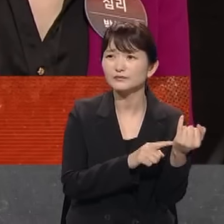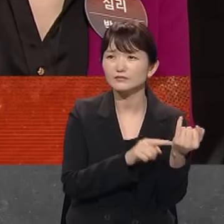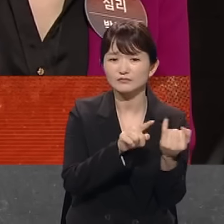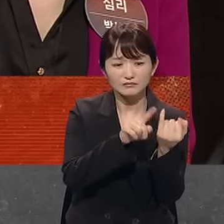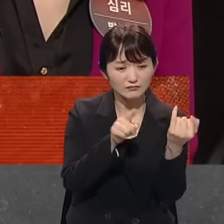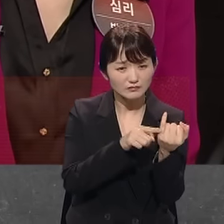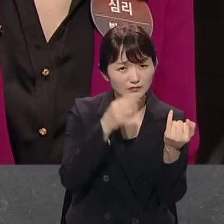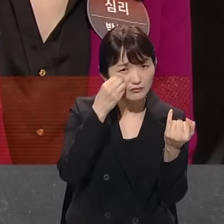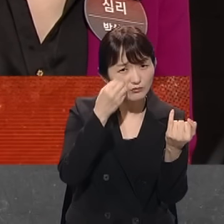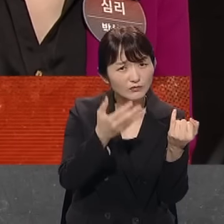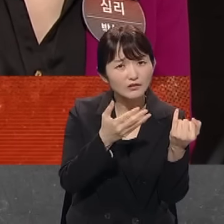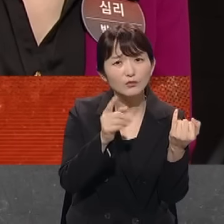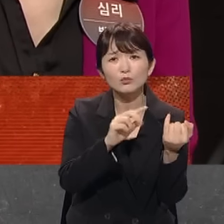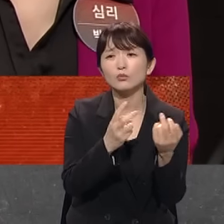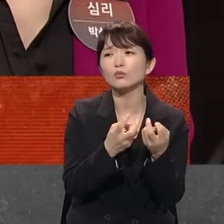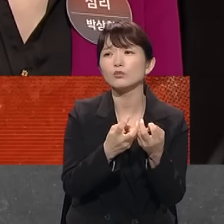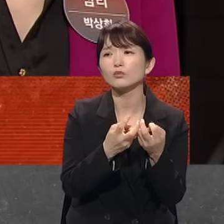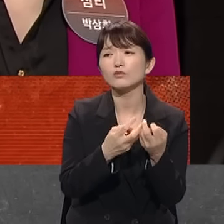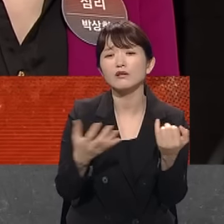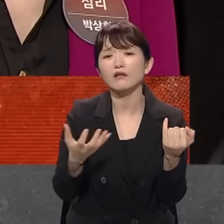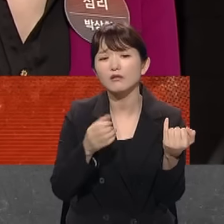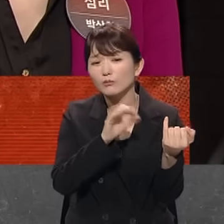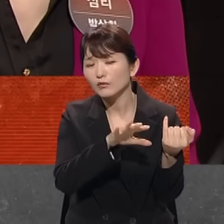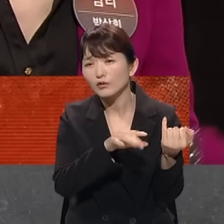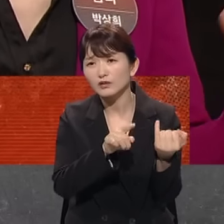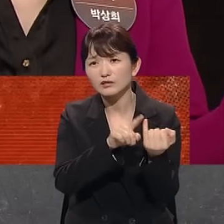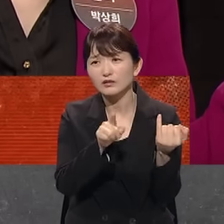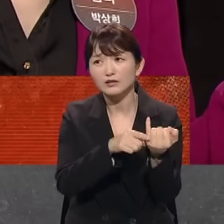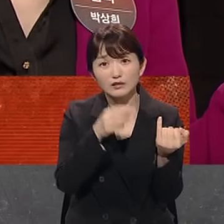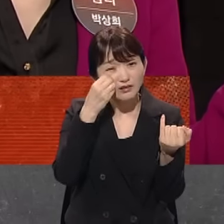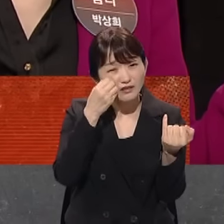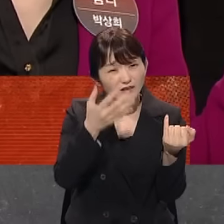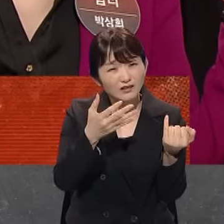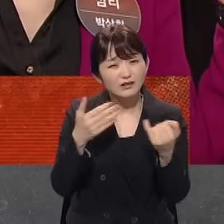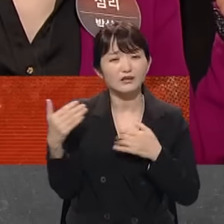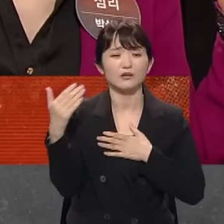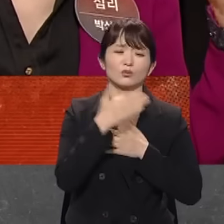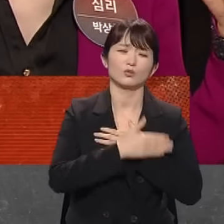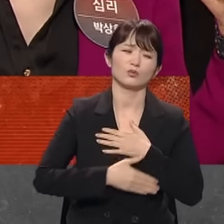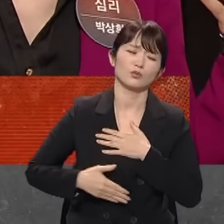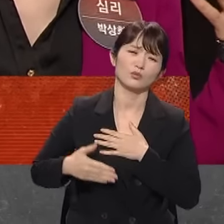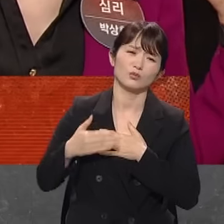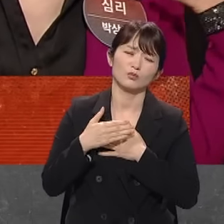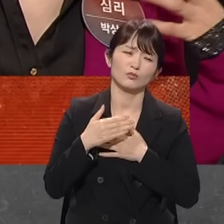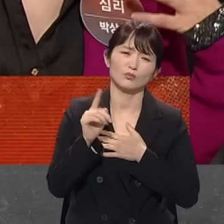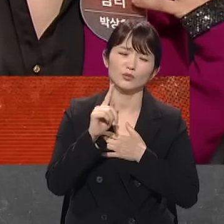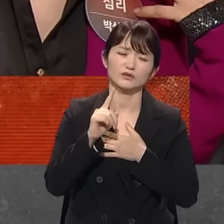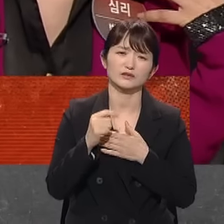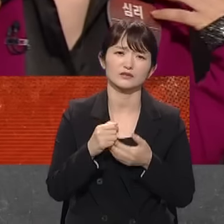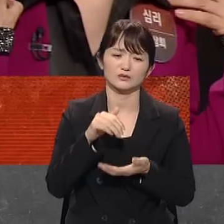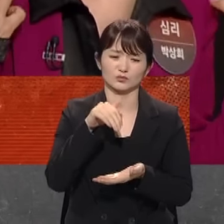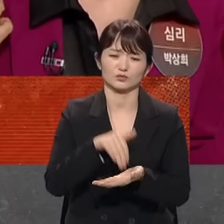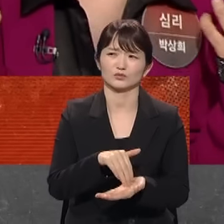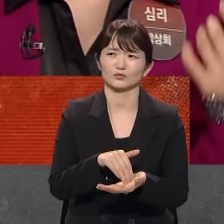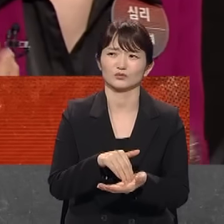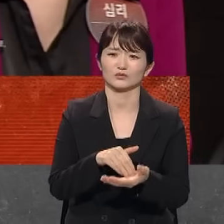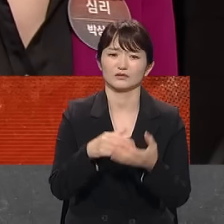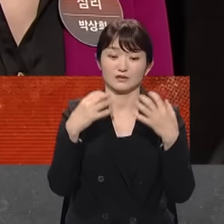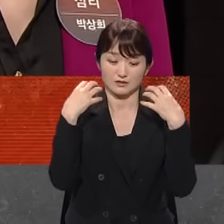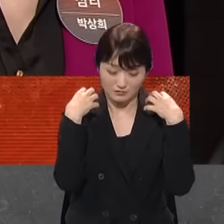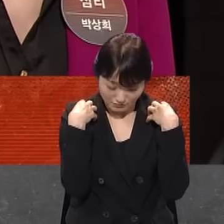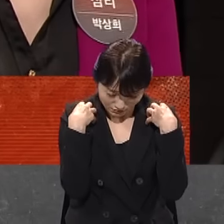임신 9개월까지 들어갔는데 어떻게 아프다는 얘기를 해요. 임신 9개월이면 정말 온몸이 다 돌덩이를 어깨에